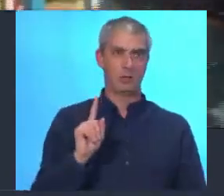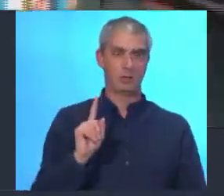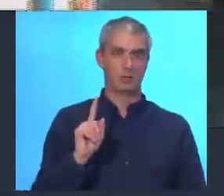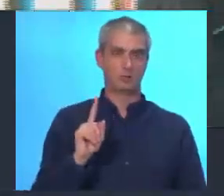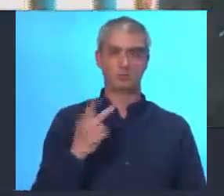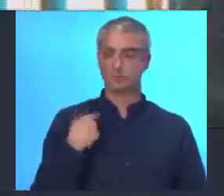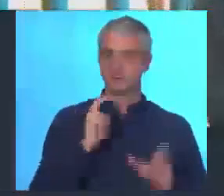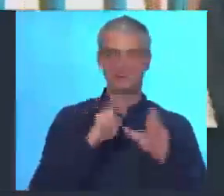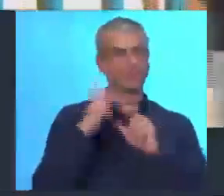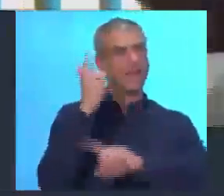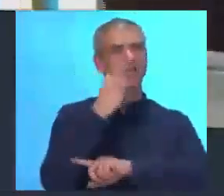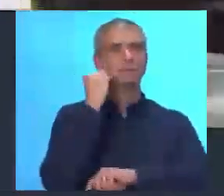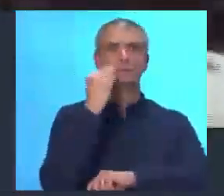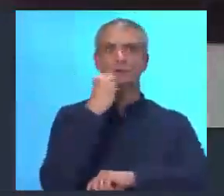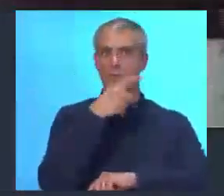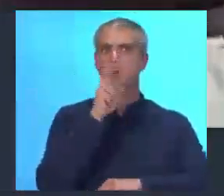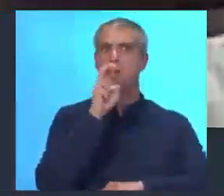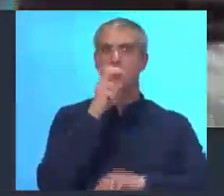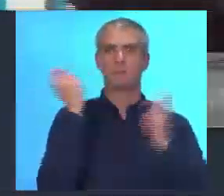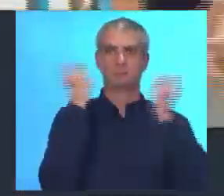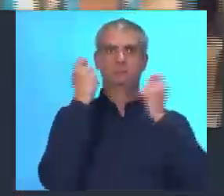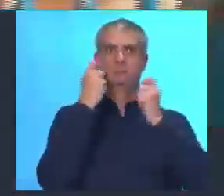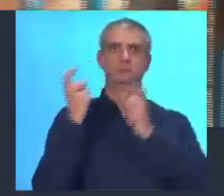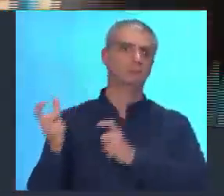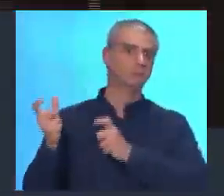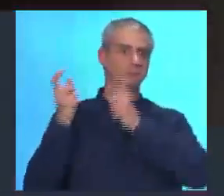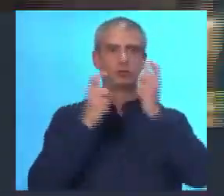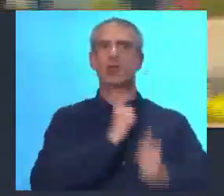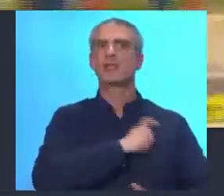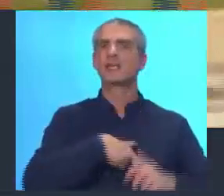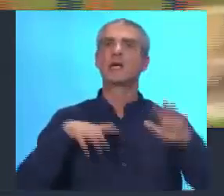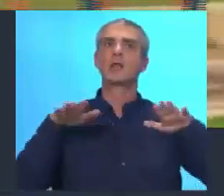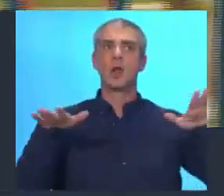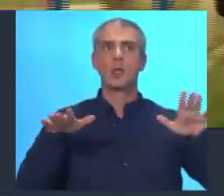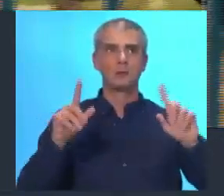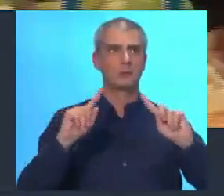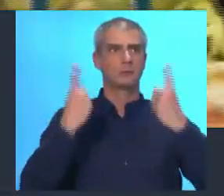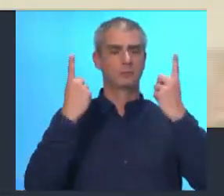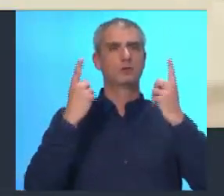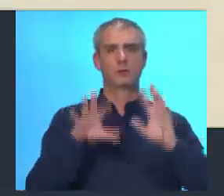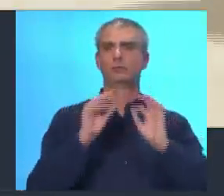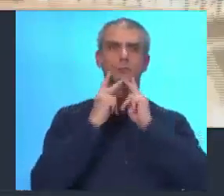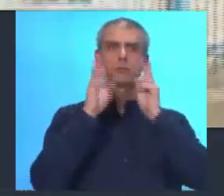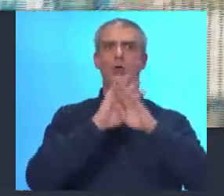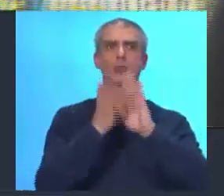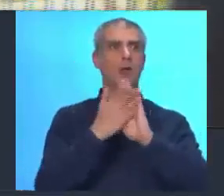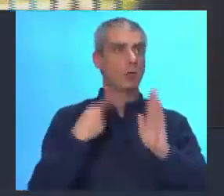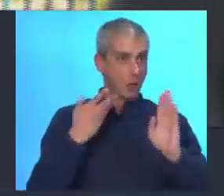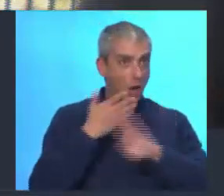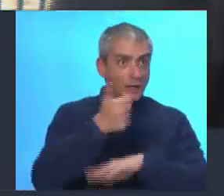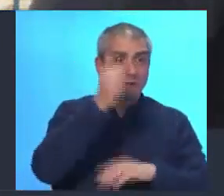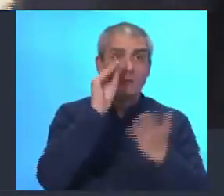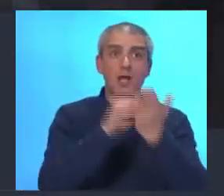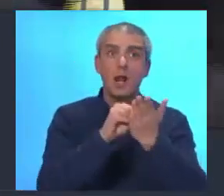כשהגענו לצלם בצהריים את אוקבי, הפתיע אותנו משלחת מעיריית לוד, ולפתע פתרה את הכל. אז אני יכול להיכנס למנהלת עכשיו